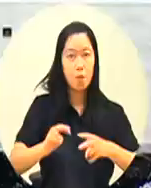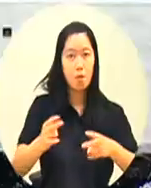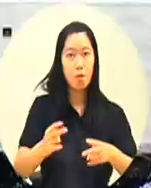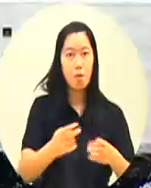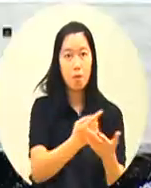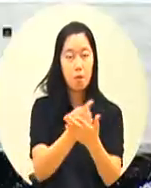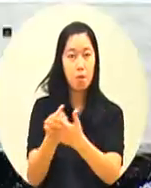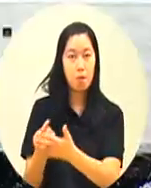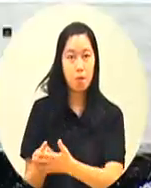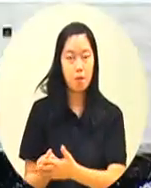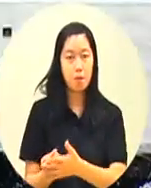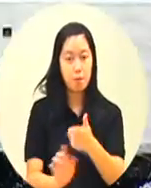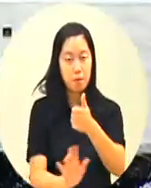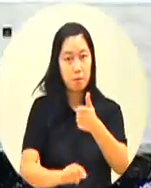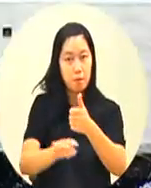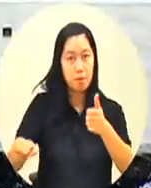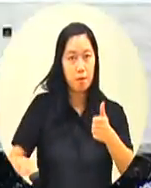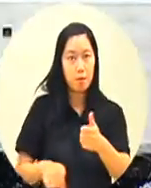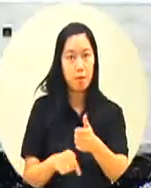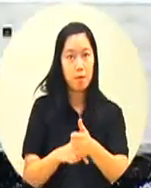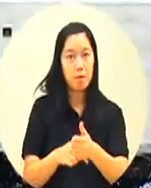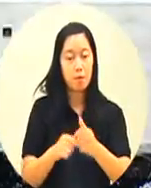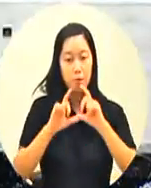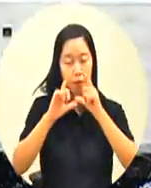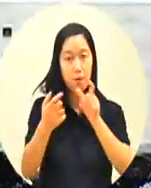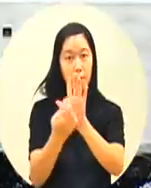处再依职权答复。